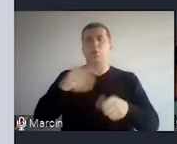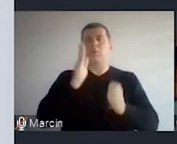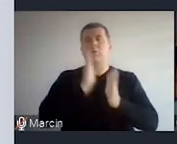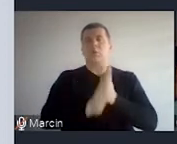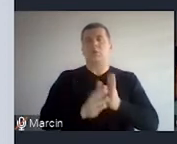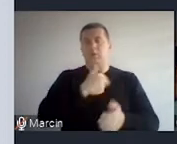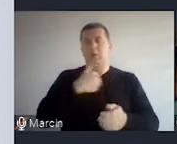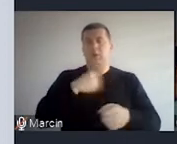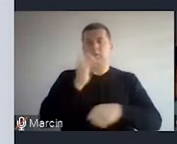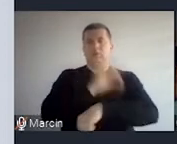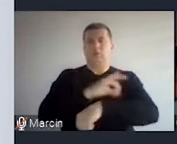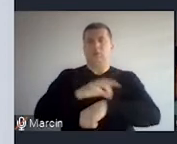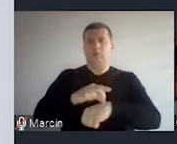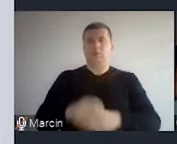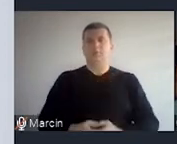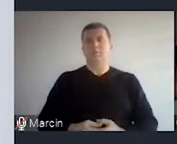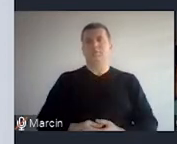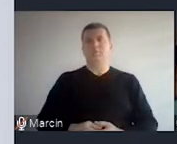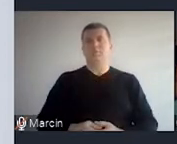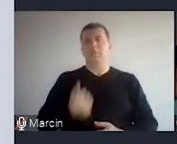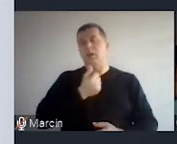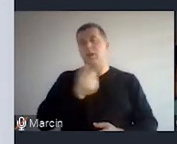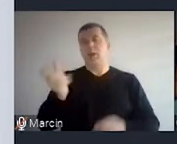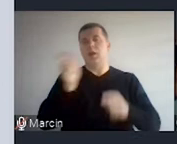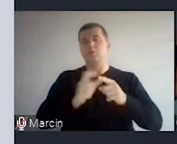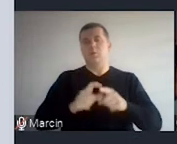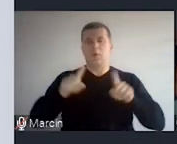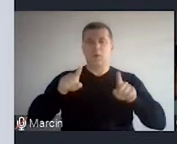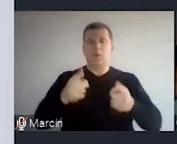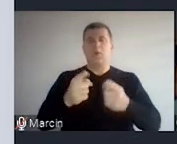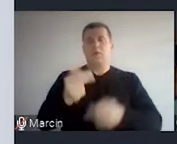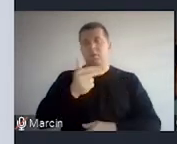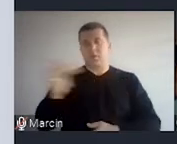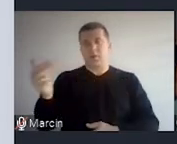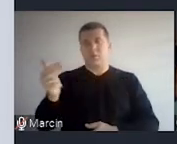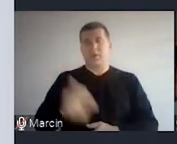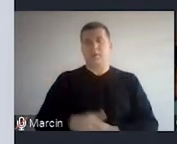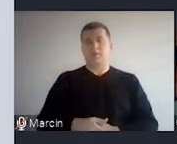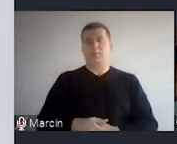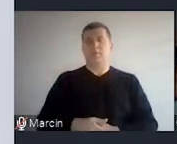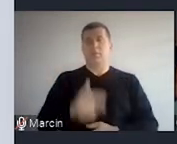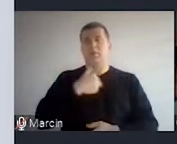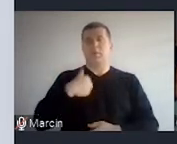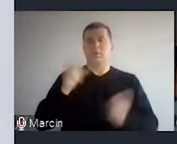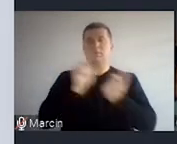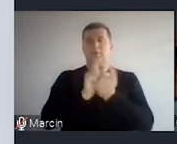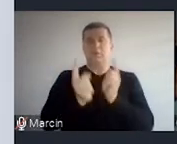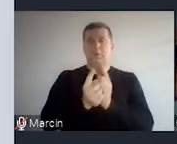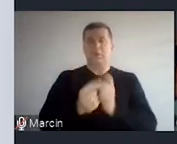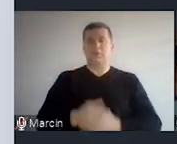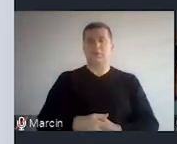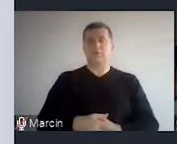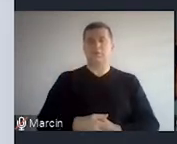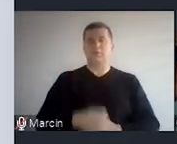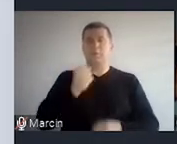naszych projektów. Kilka słów organizacyjnych na temat naszego spotkania.